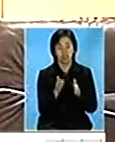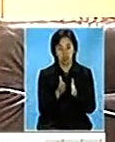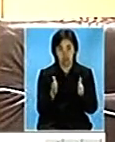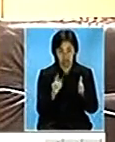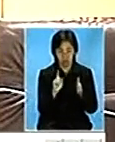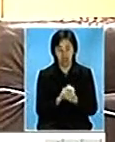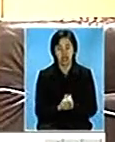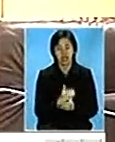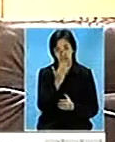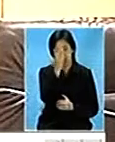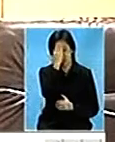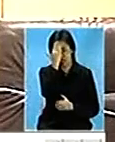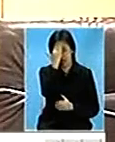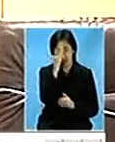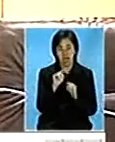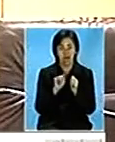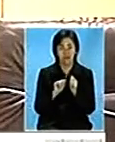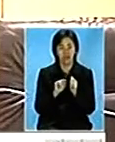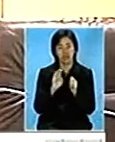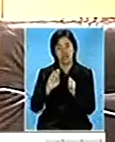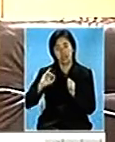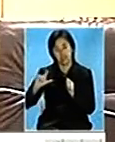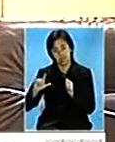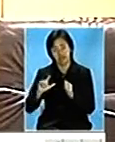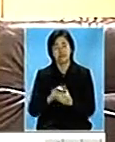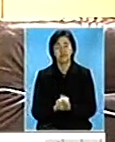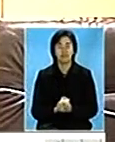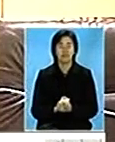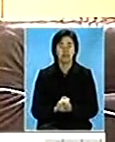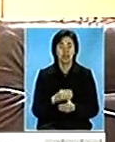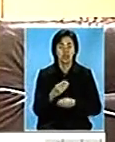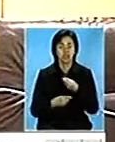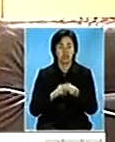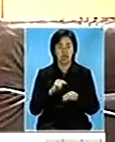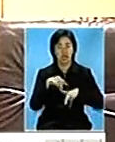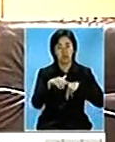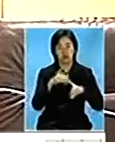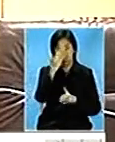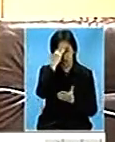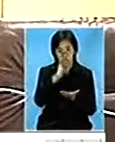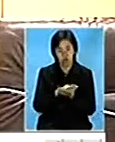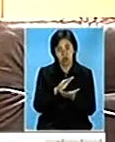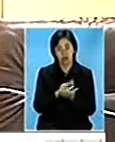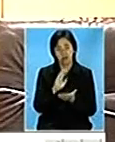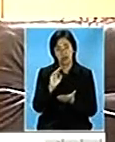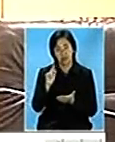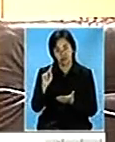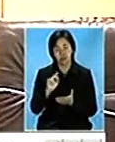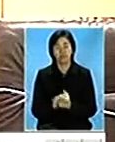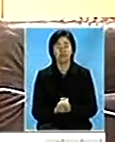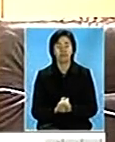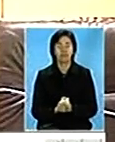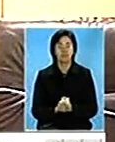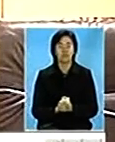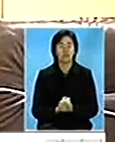นหน้าที่ว่าการอำเภอเบญจรัตน์และตลาดชุมชนหน้าโรงเรียนบ้านปุ่นซึ่งอยู่ในท